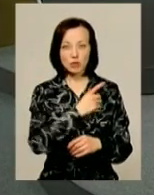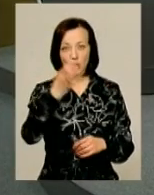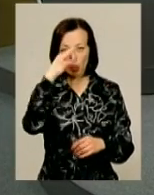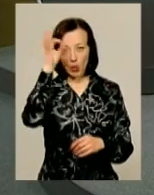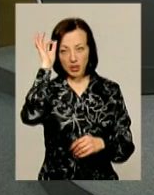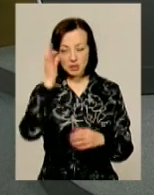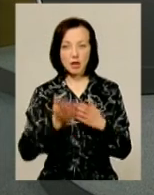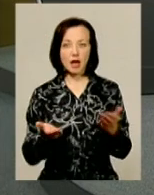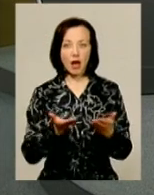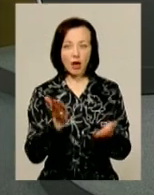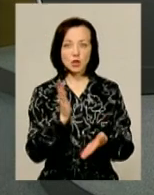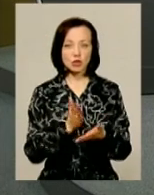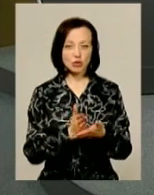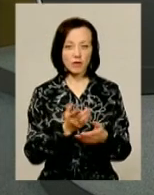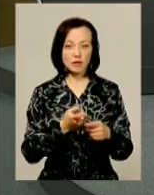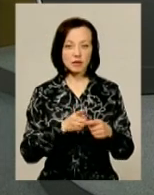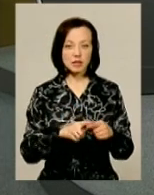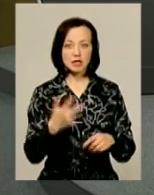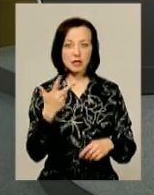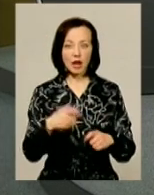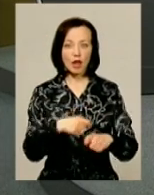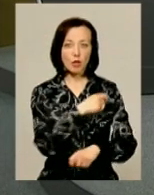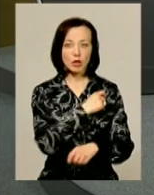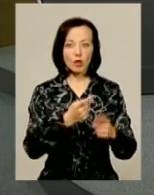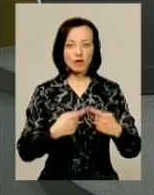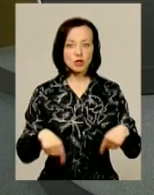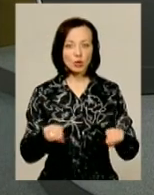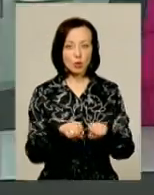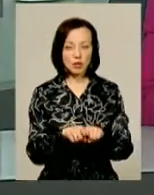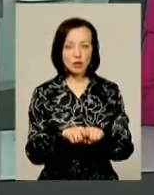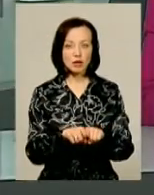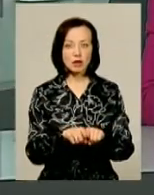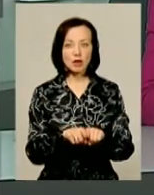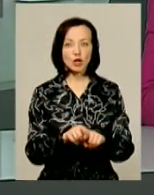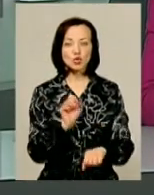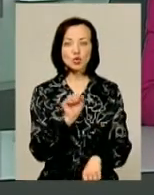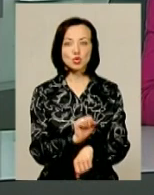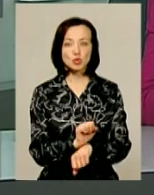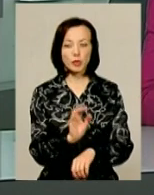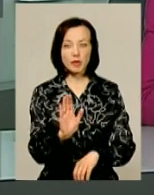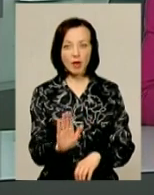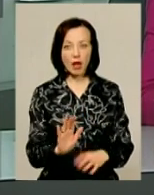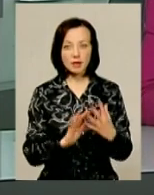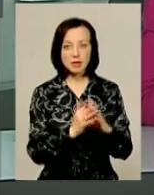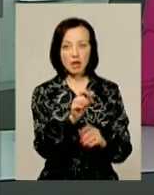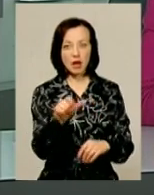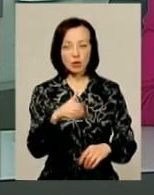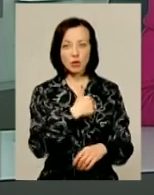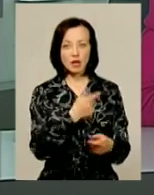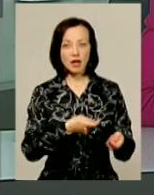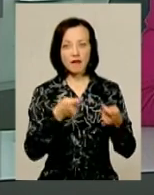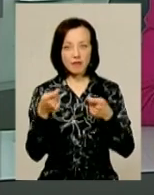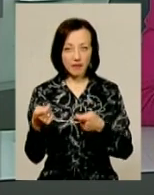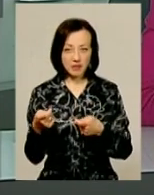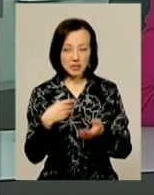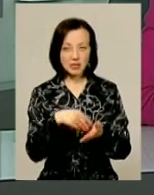поліція, яка розташована в цій 3-кілометровій зоні, все-таки зупиняла селян, які хотіли